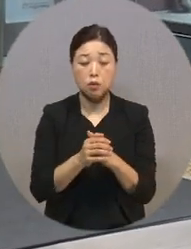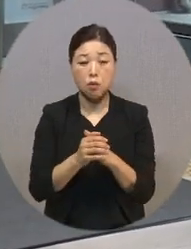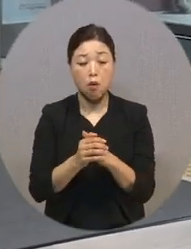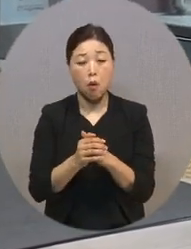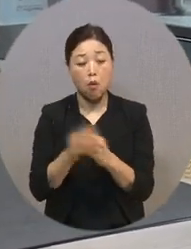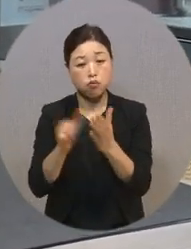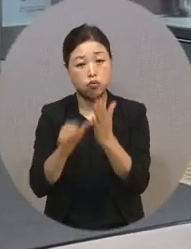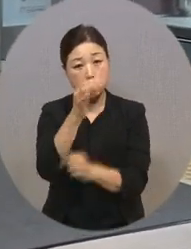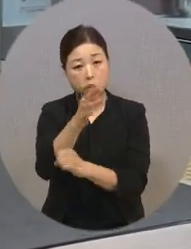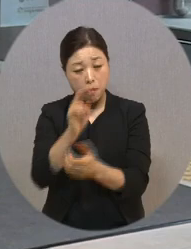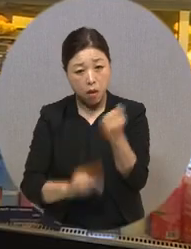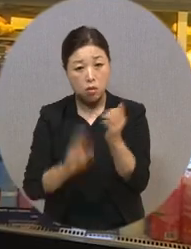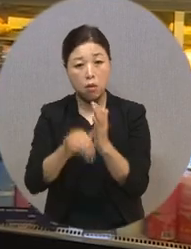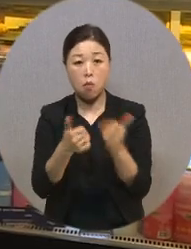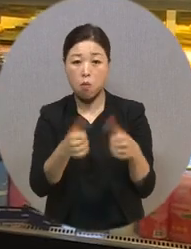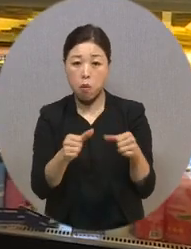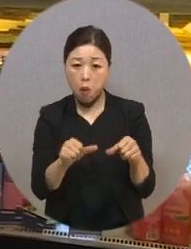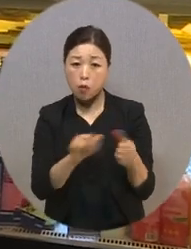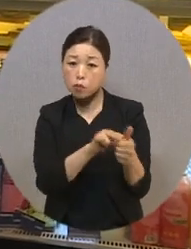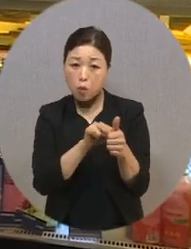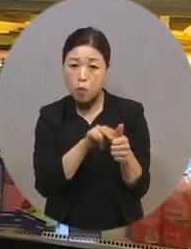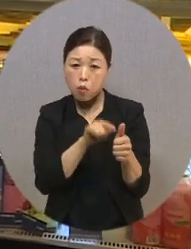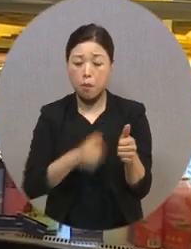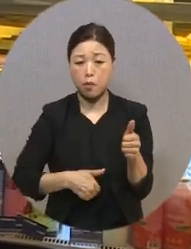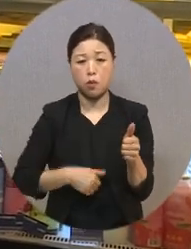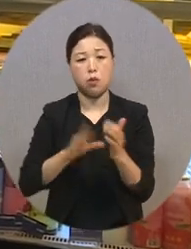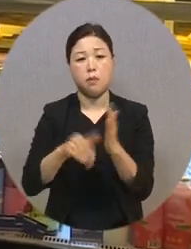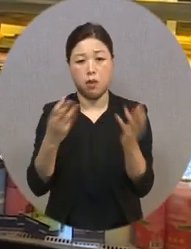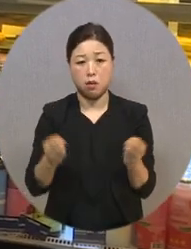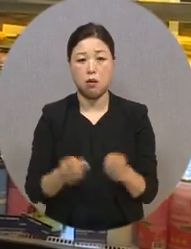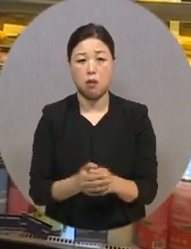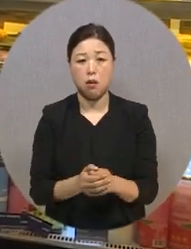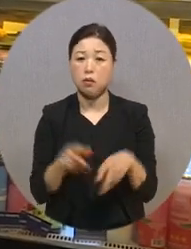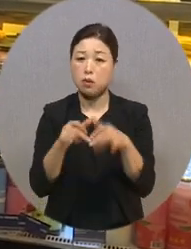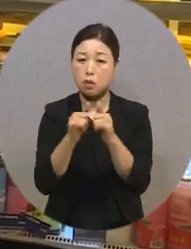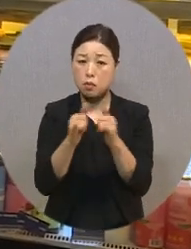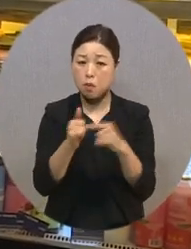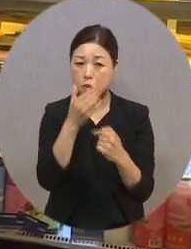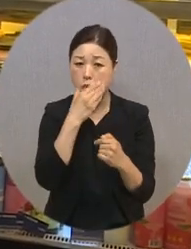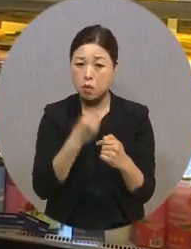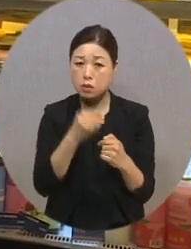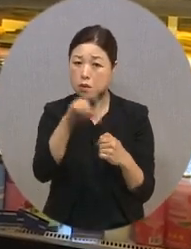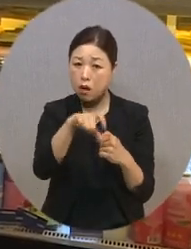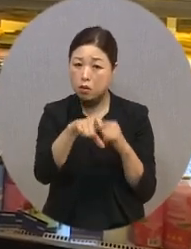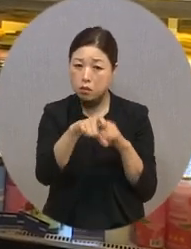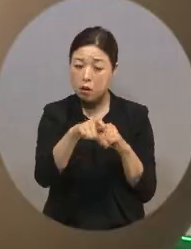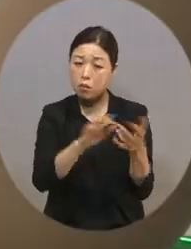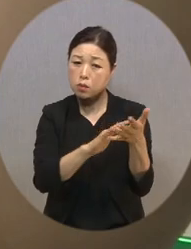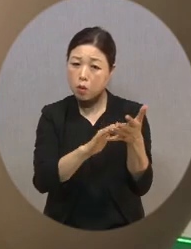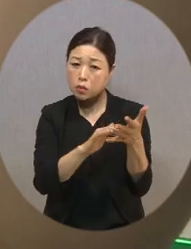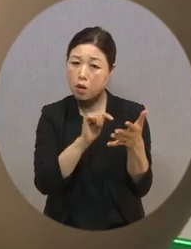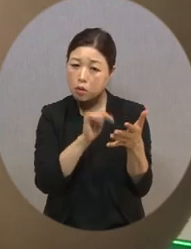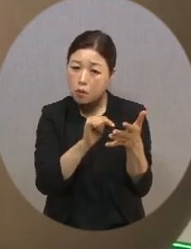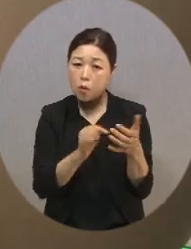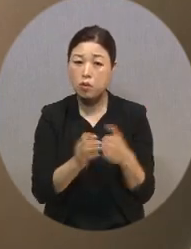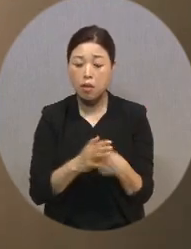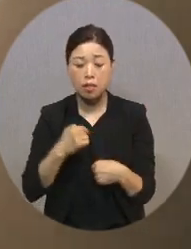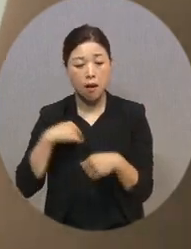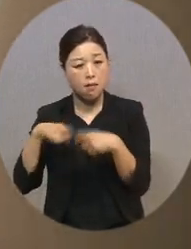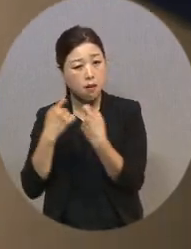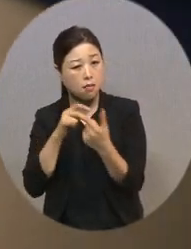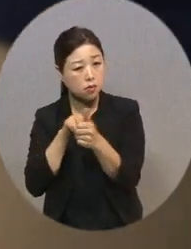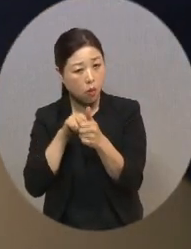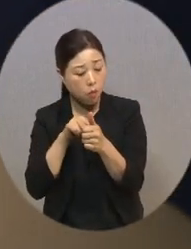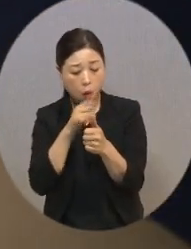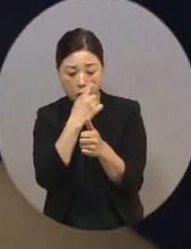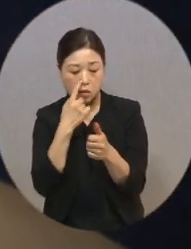때 신분증 속 정보가 필요한 경우가 많기 때문에 장애인들은 복지 카드에 점자 양각을 각인해 스스로 개인 정보를